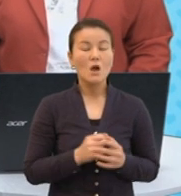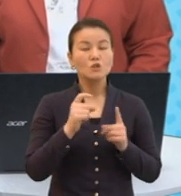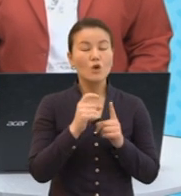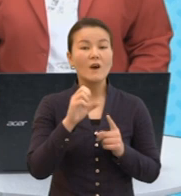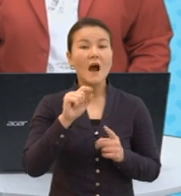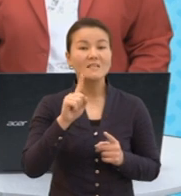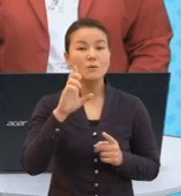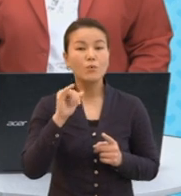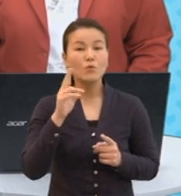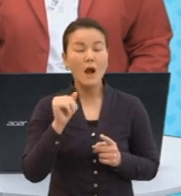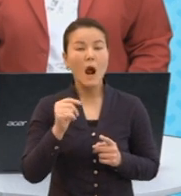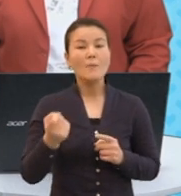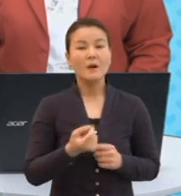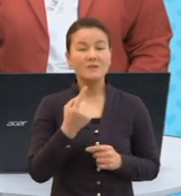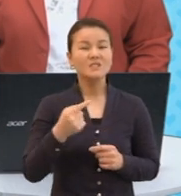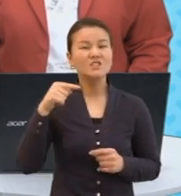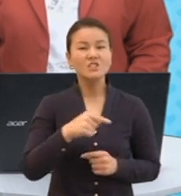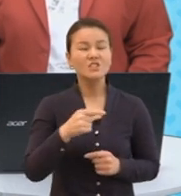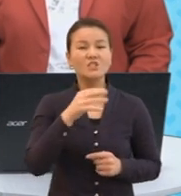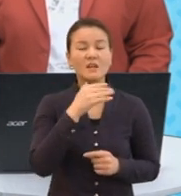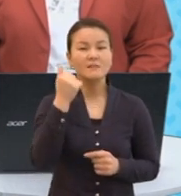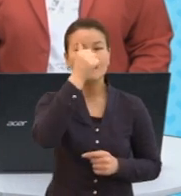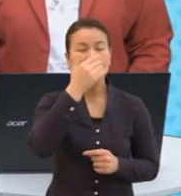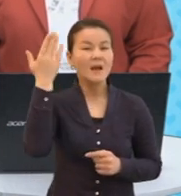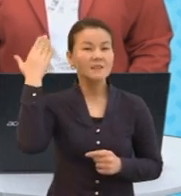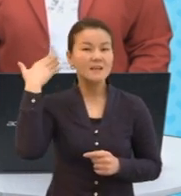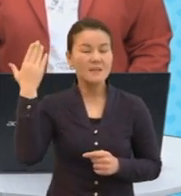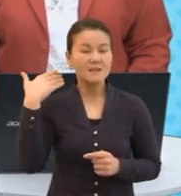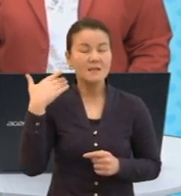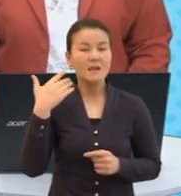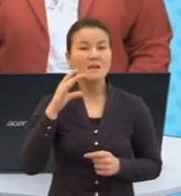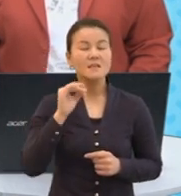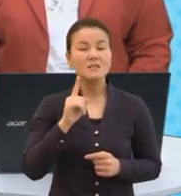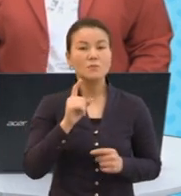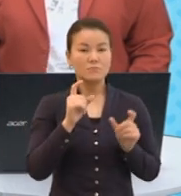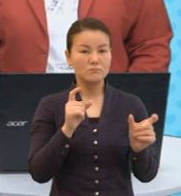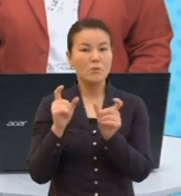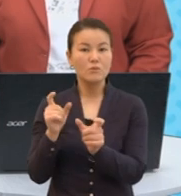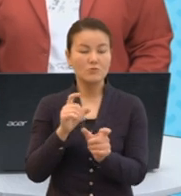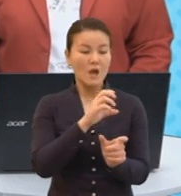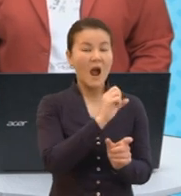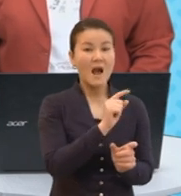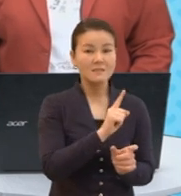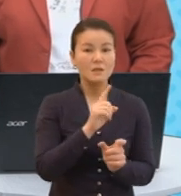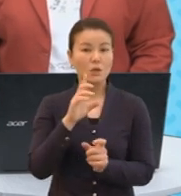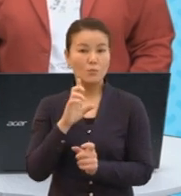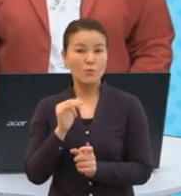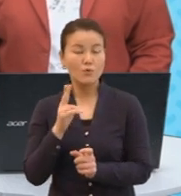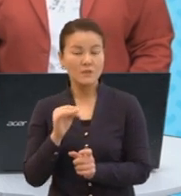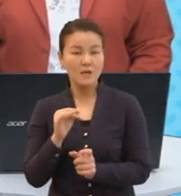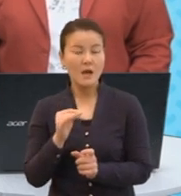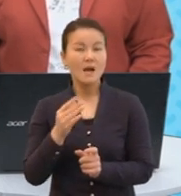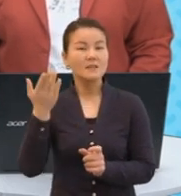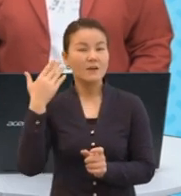Слово «азбука» появилось тысячу лет назад из названий двух первых русских букв – «ас» и «буки». Так